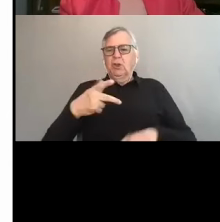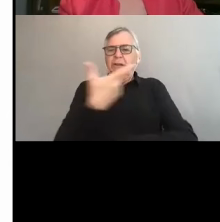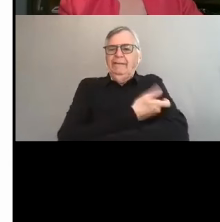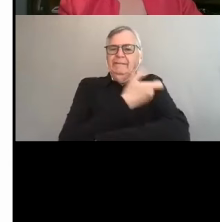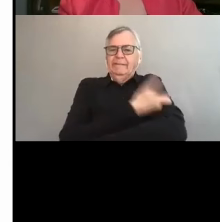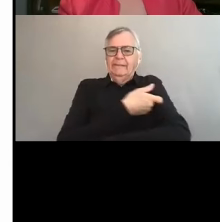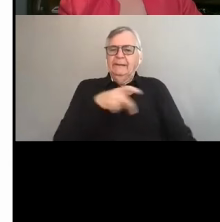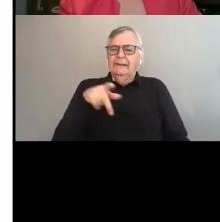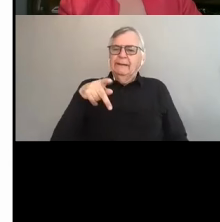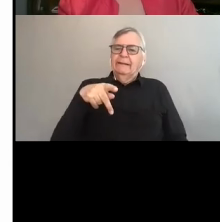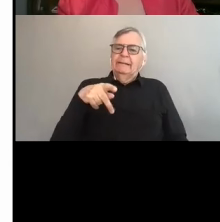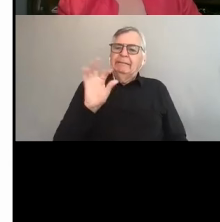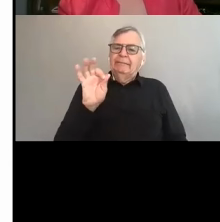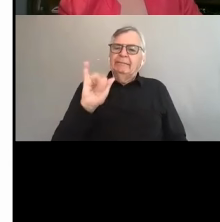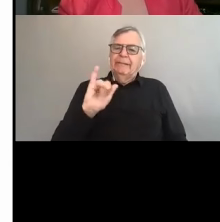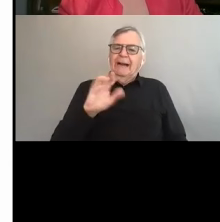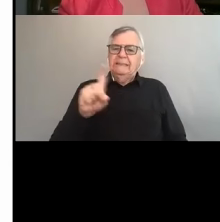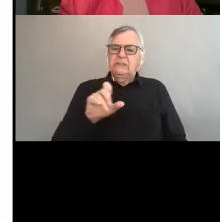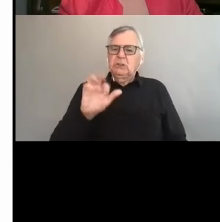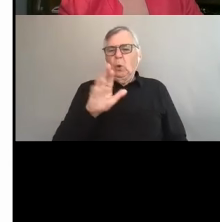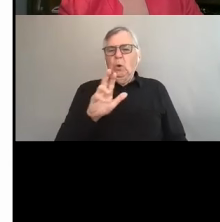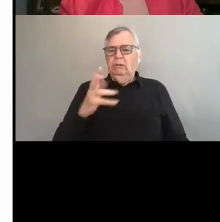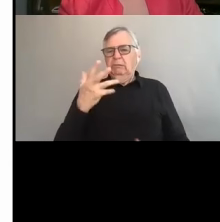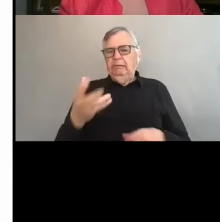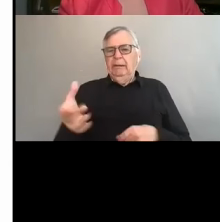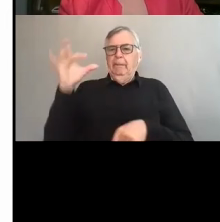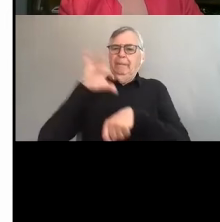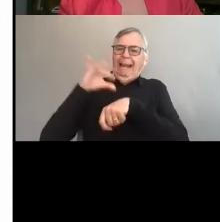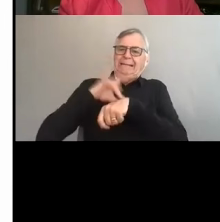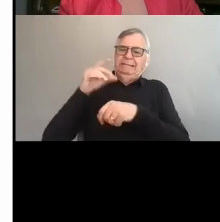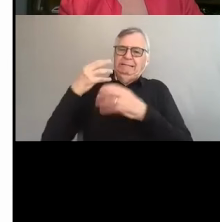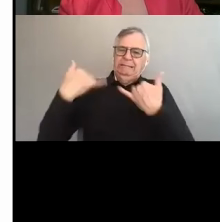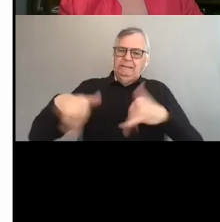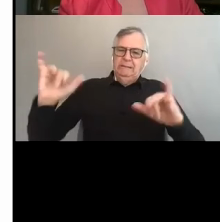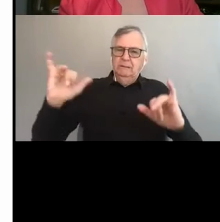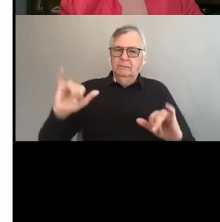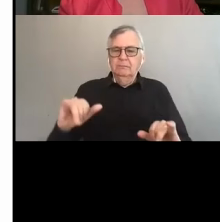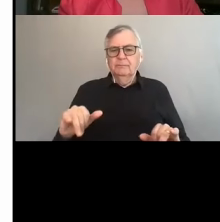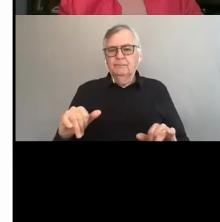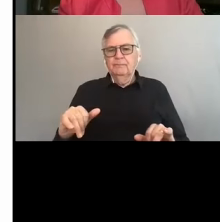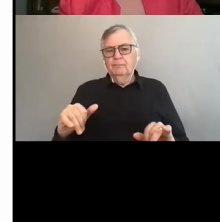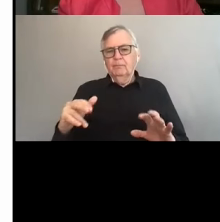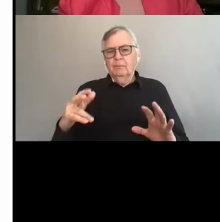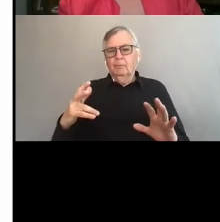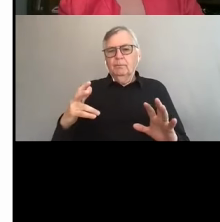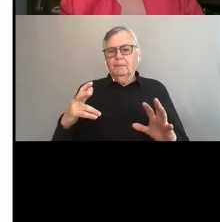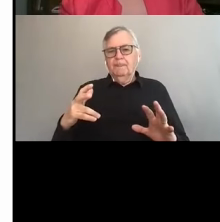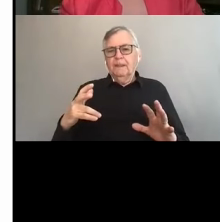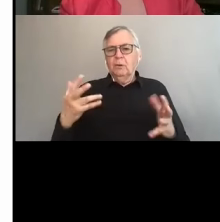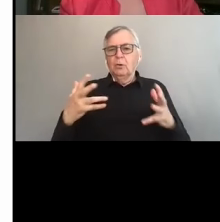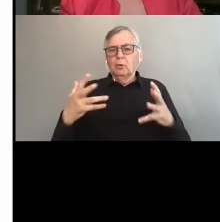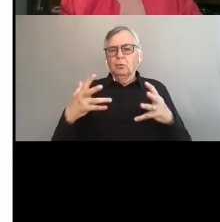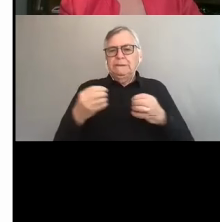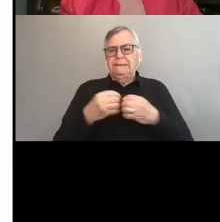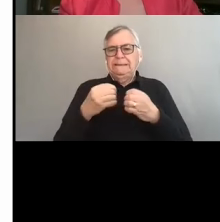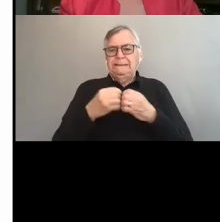vaccinés avec le vaccin de Pfizer avaient été réinfectés et il y avait majoritairement des